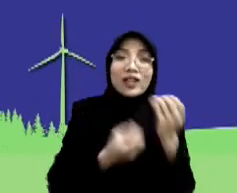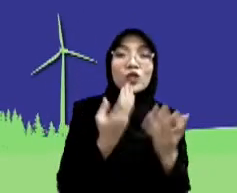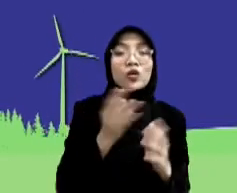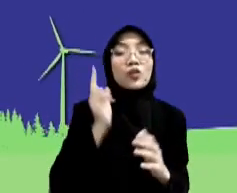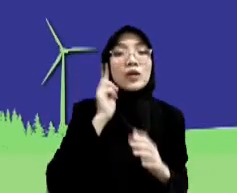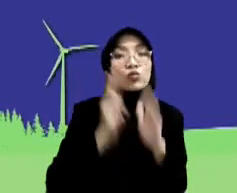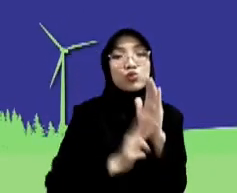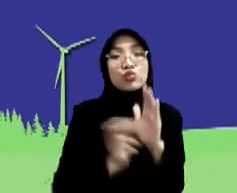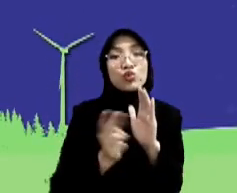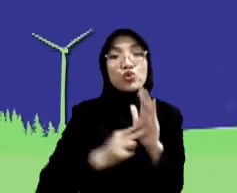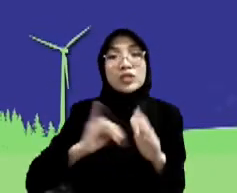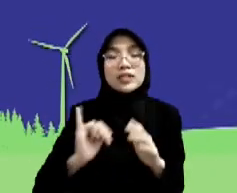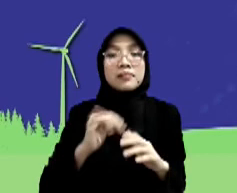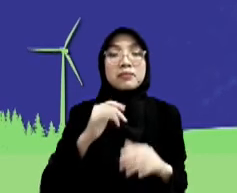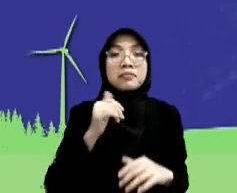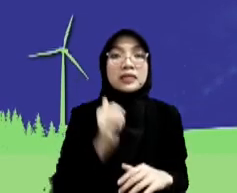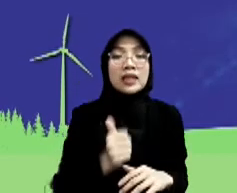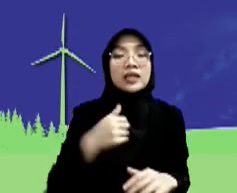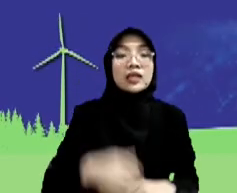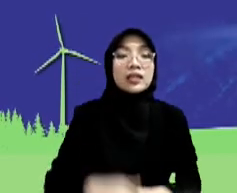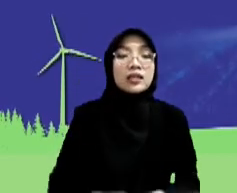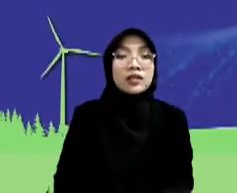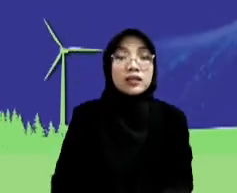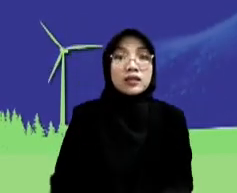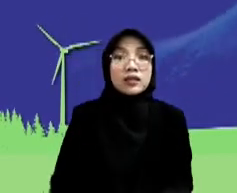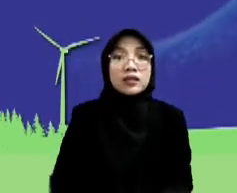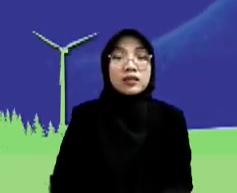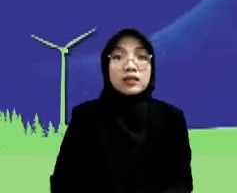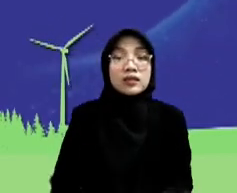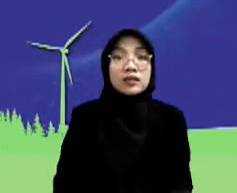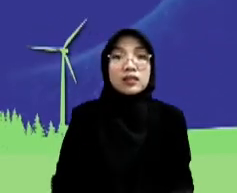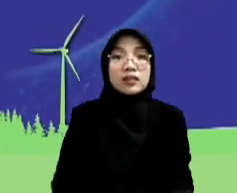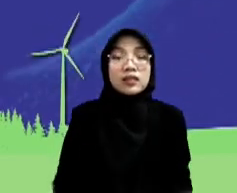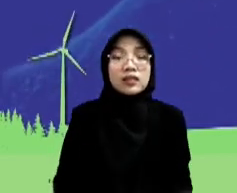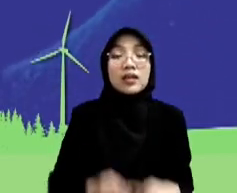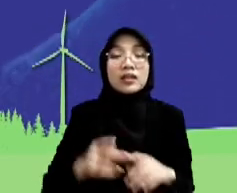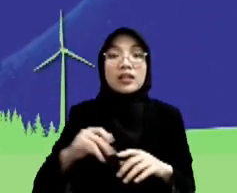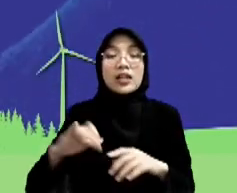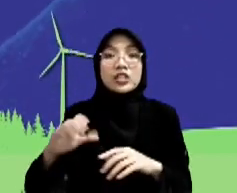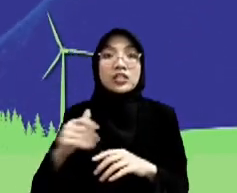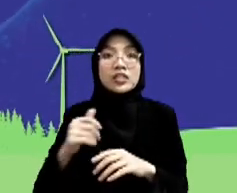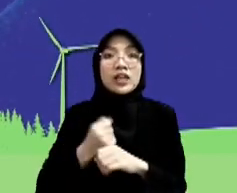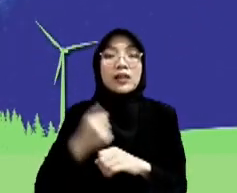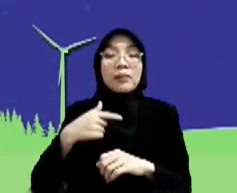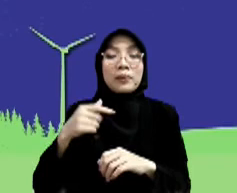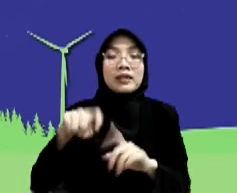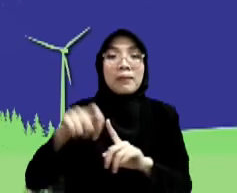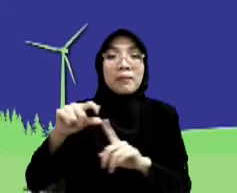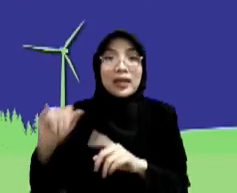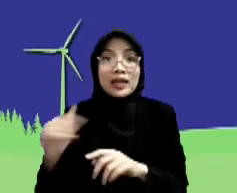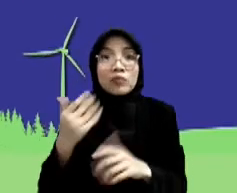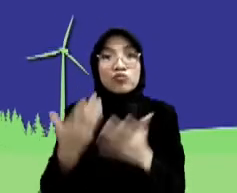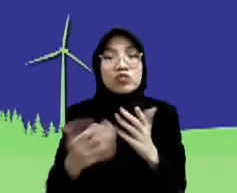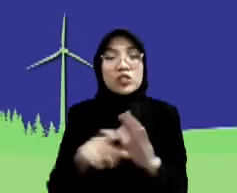menjadi ee apa ISG KPI Itu tadi nah ee untuk bisa sampai ke sana tentu kita harus mengedukasi banyak pihak ya bukan hanya konsumen eh